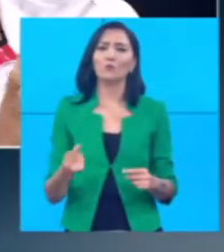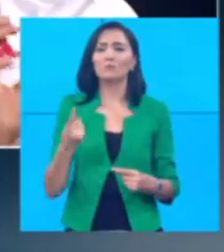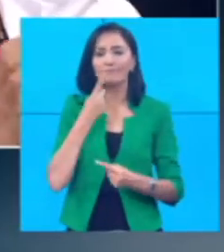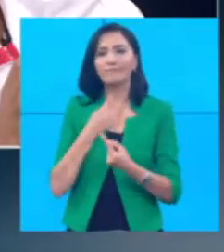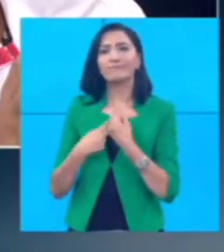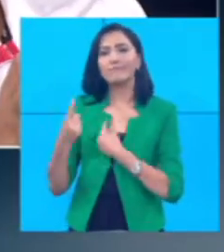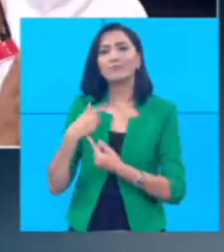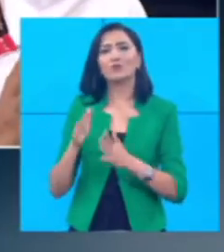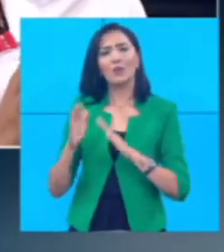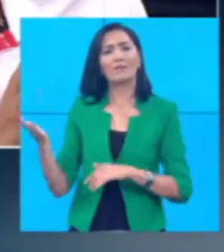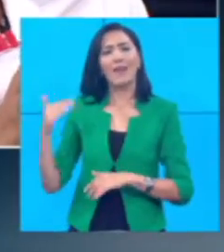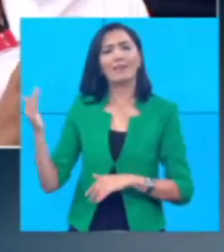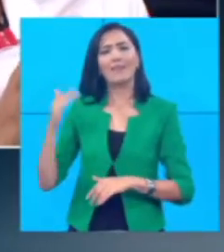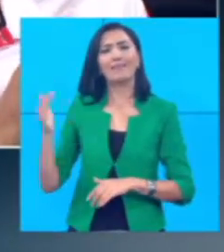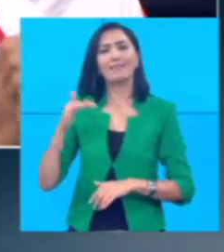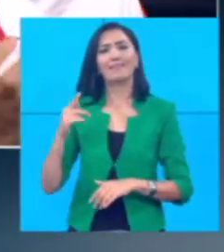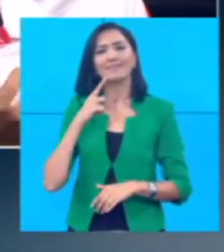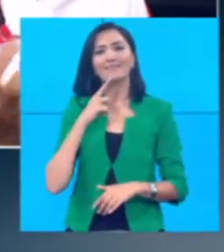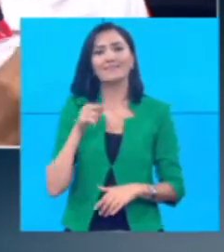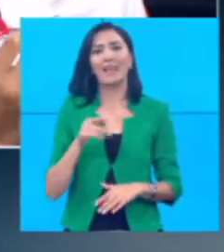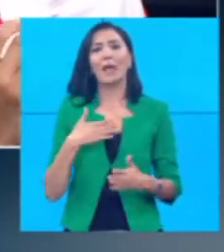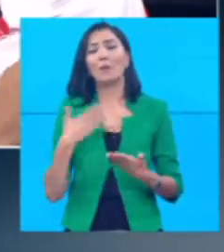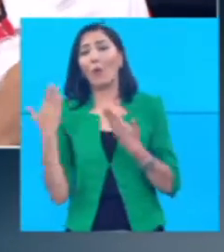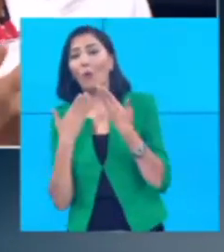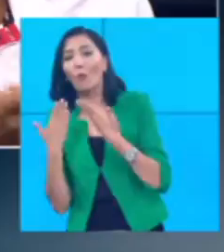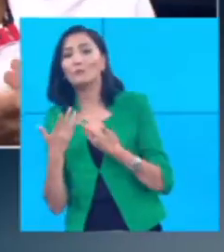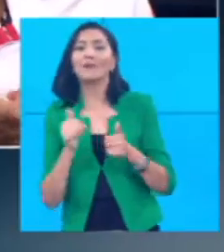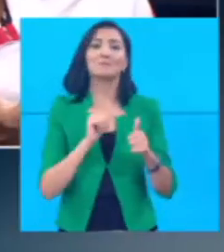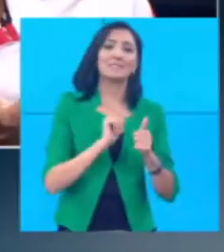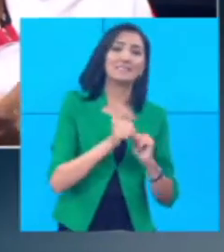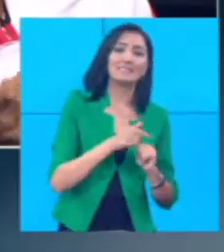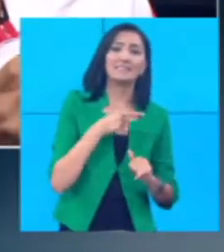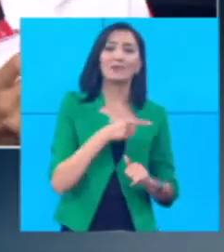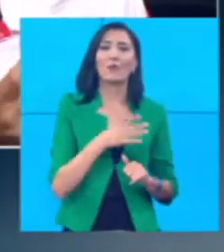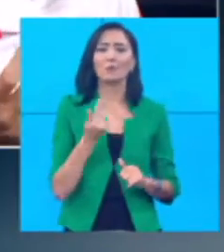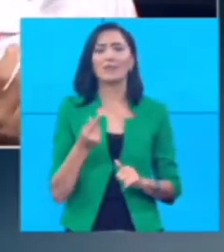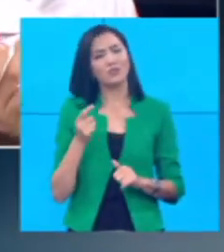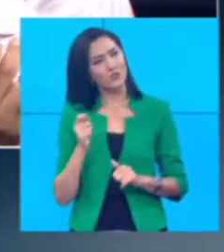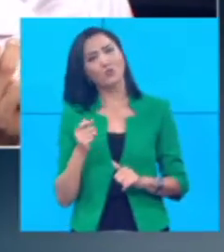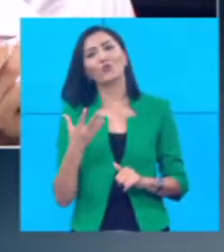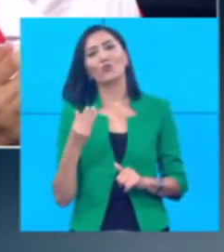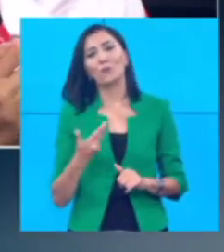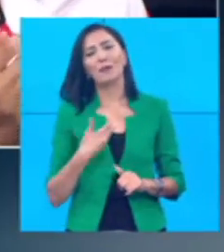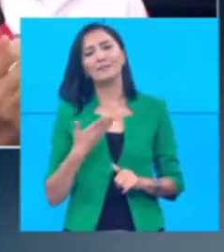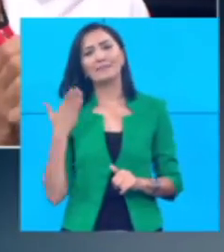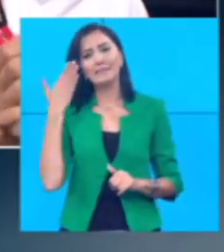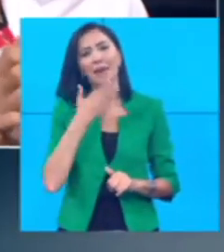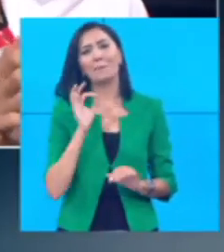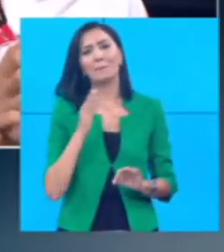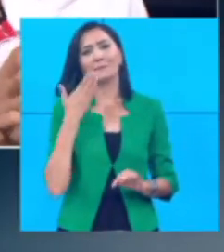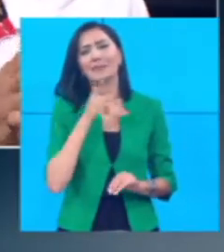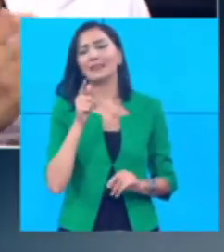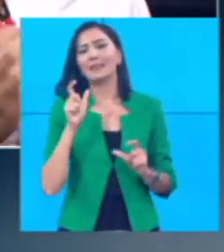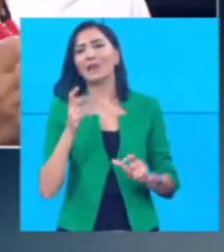yani söyledi. Sürekli gel. Ben hem okul hem spor. O yüzden zor oluyordu ama gene de